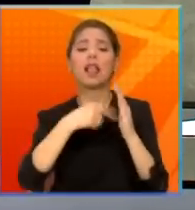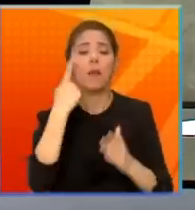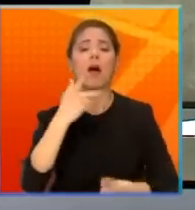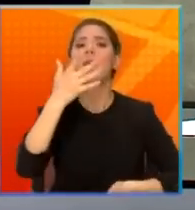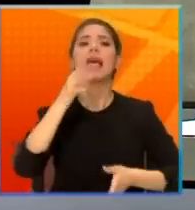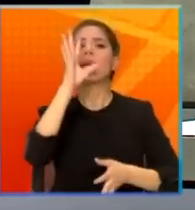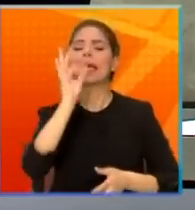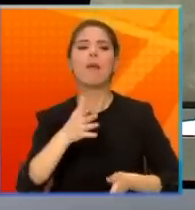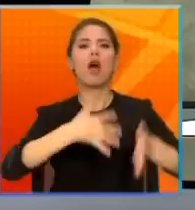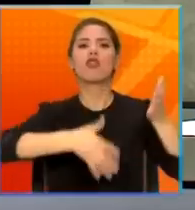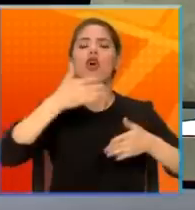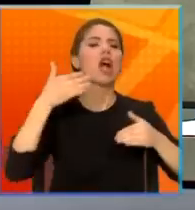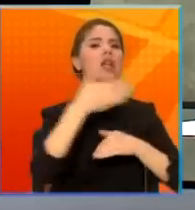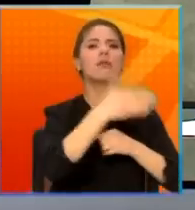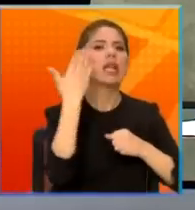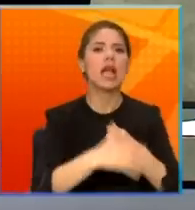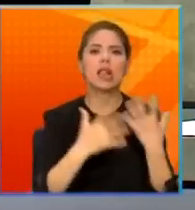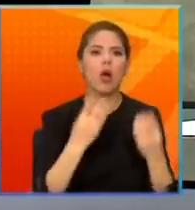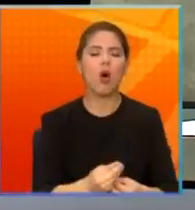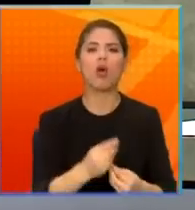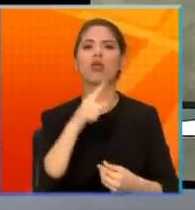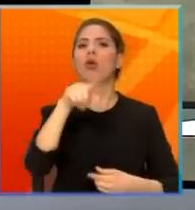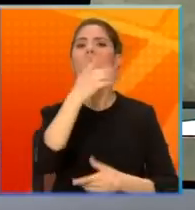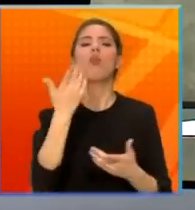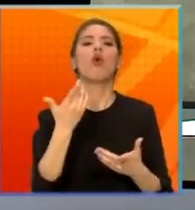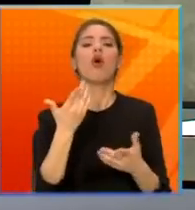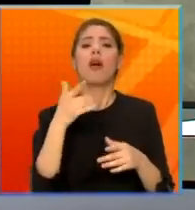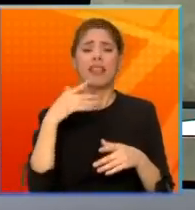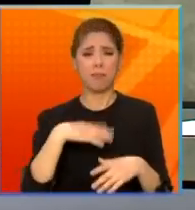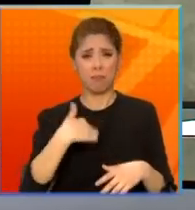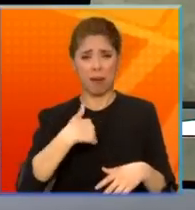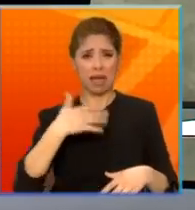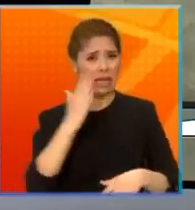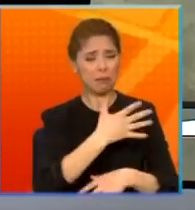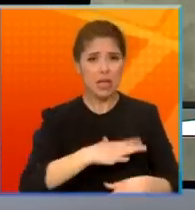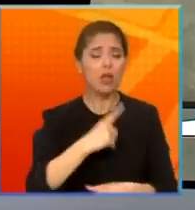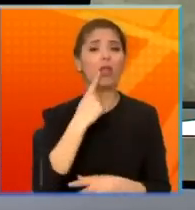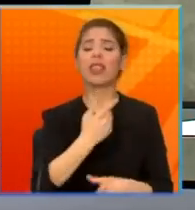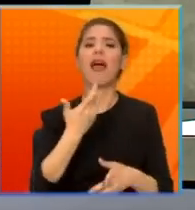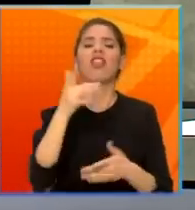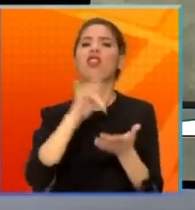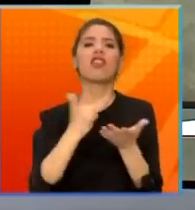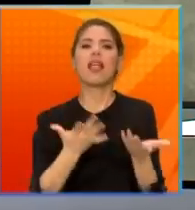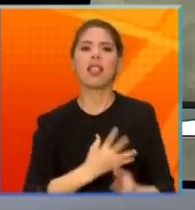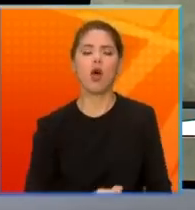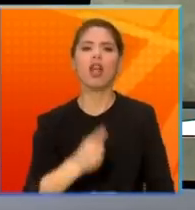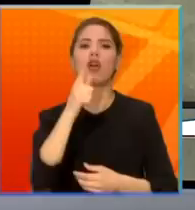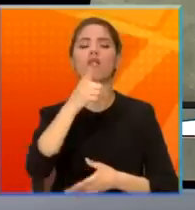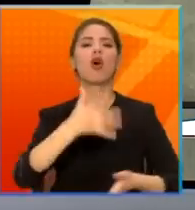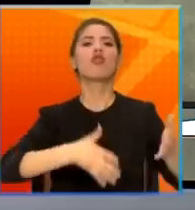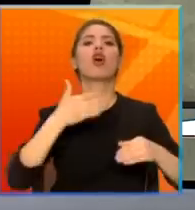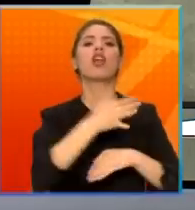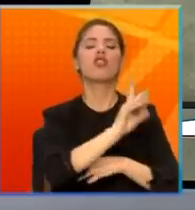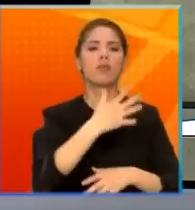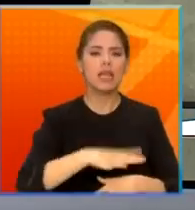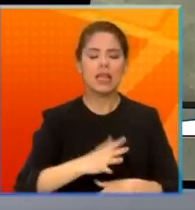sokağa çıkışı kısıtlandırıldı? Israr edenlere ne gibi yaptırımlar uygulanacak? Sokağa çıkması istenmeyen yaşlıların